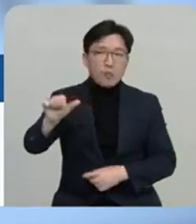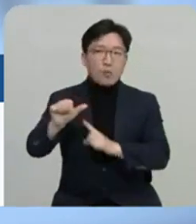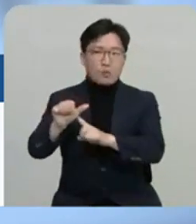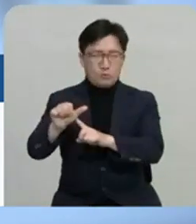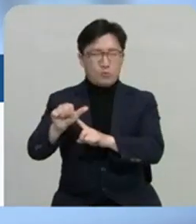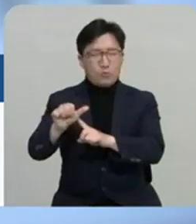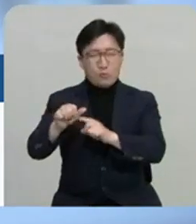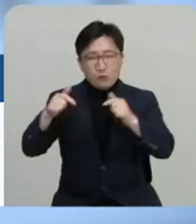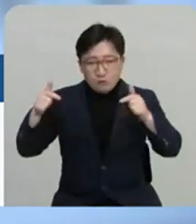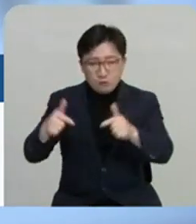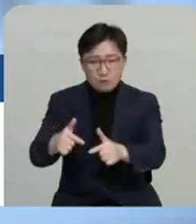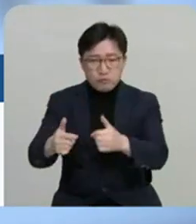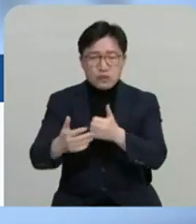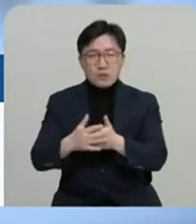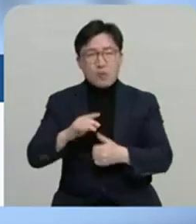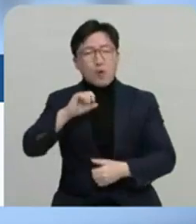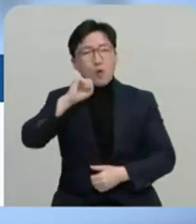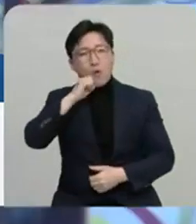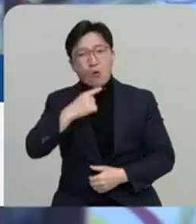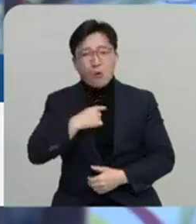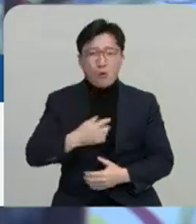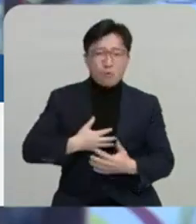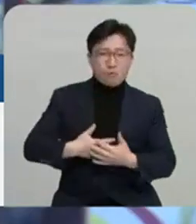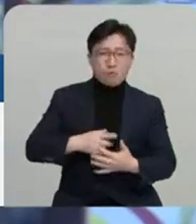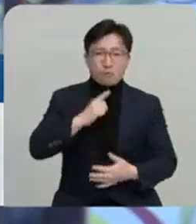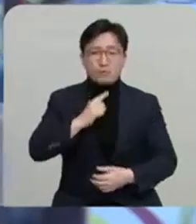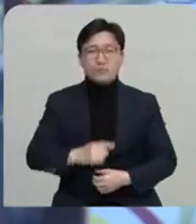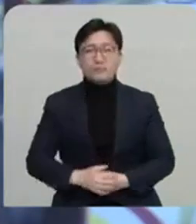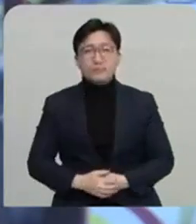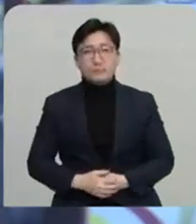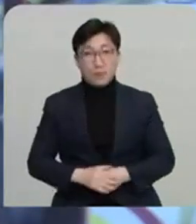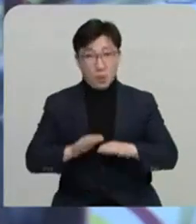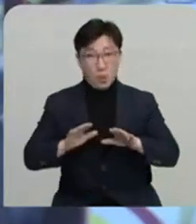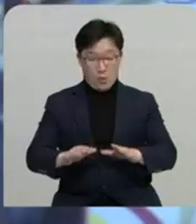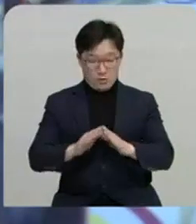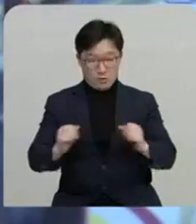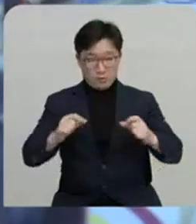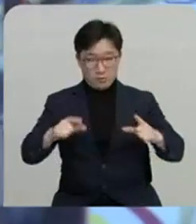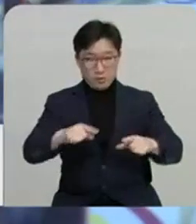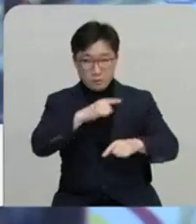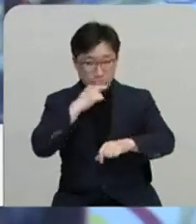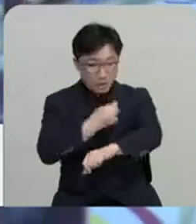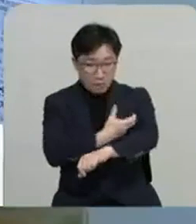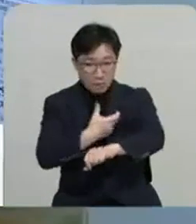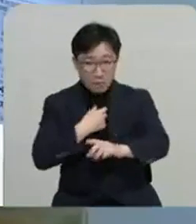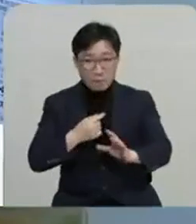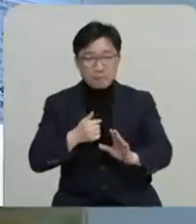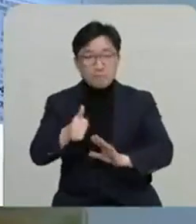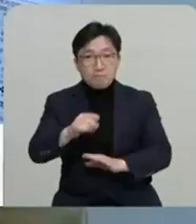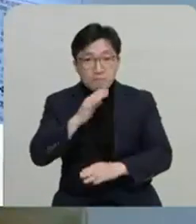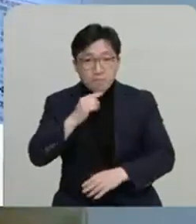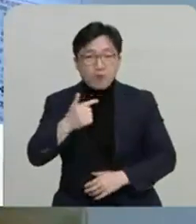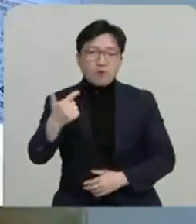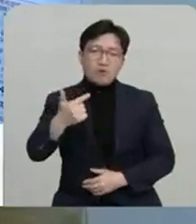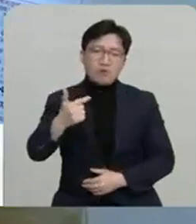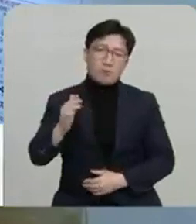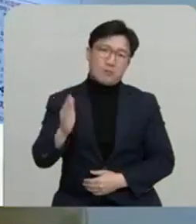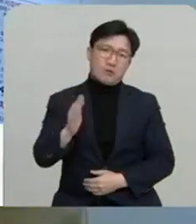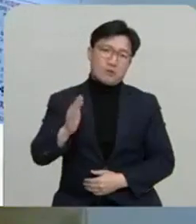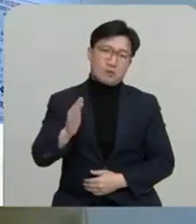상당히 어려움에 직면하기 직전이라. 올해 들어 전북에서 헌혈에 참여한 사람은 6천 명